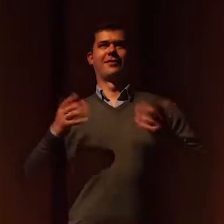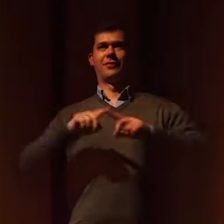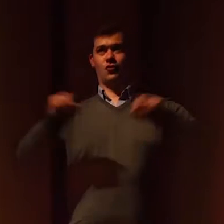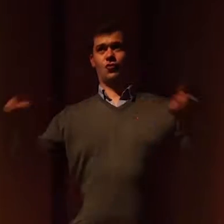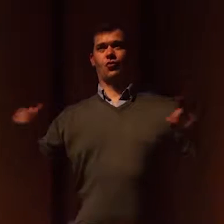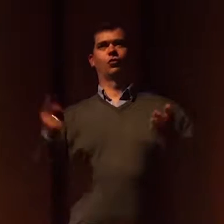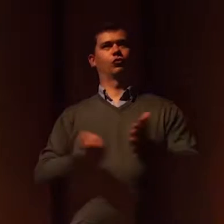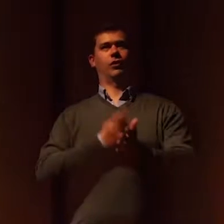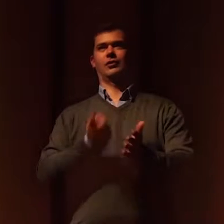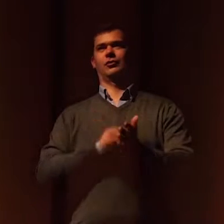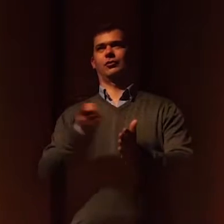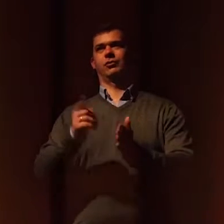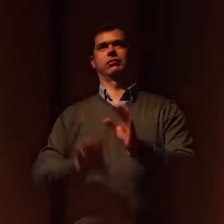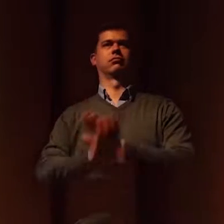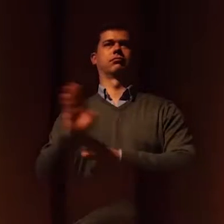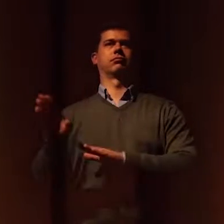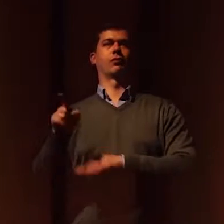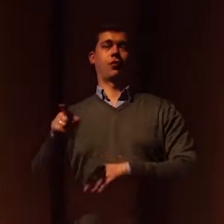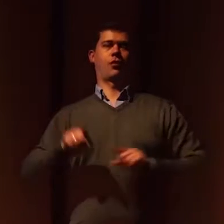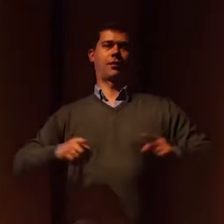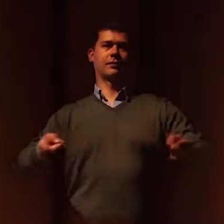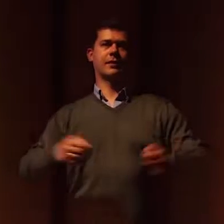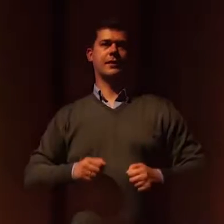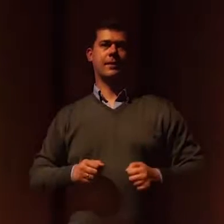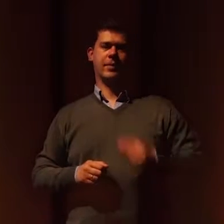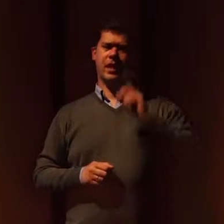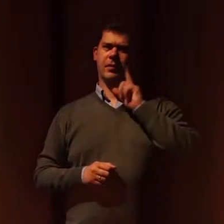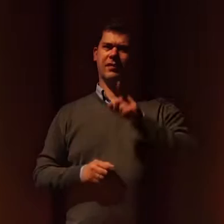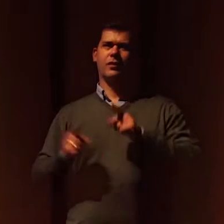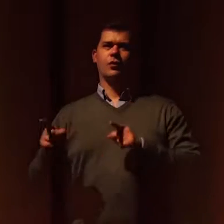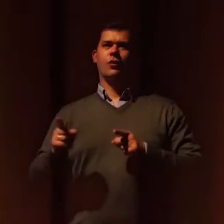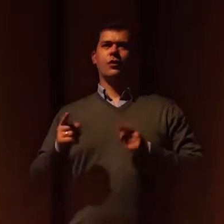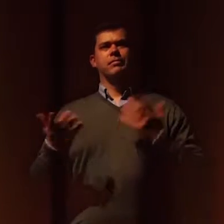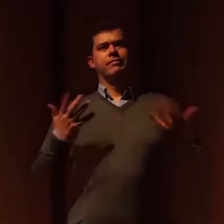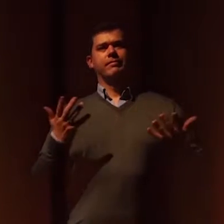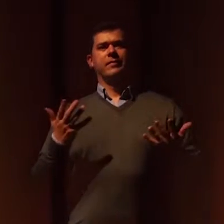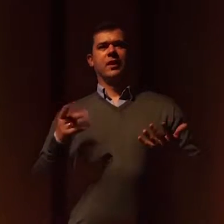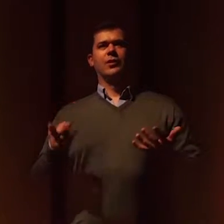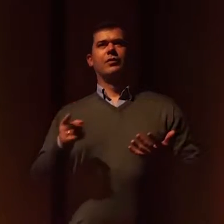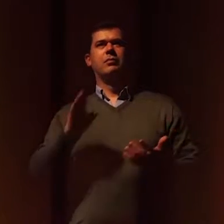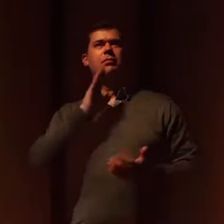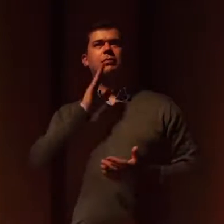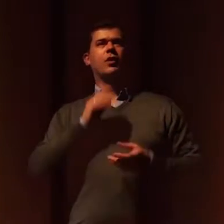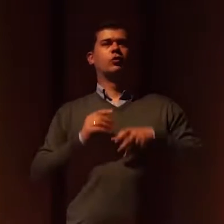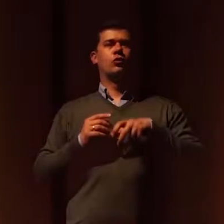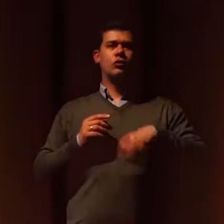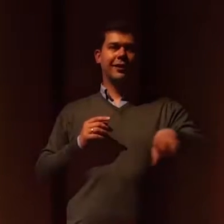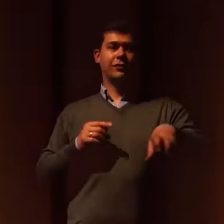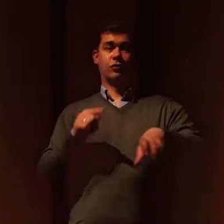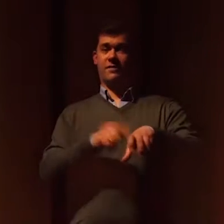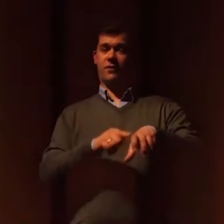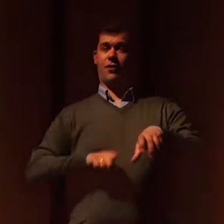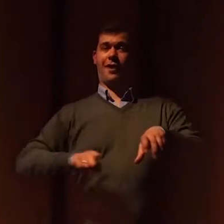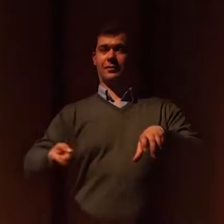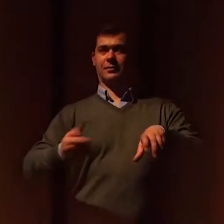bardzo często ich przedstawicielami ale to jest właśnie taki taki segment naszej rzeczywistości